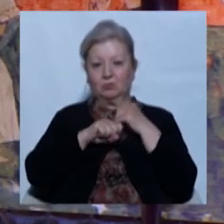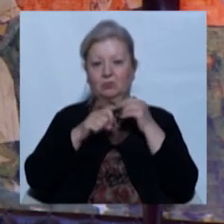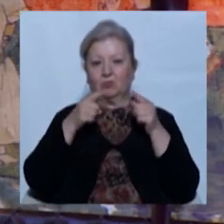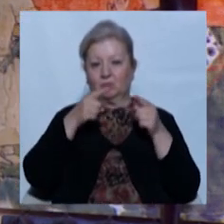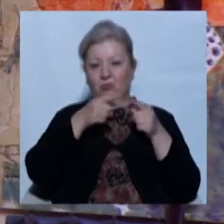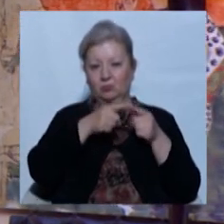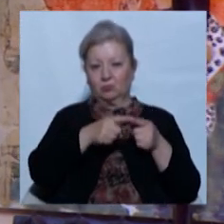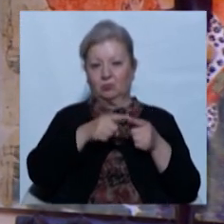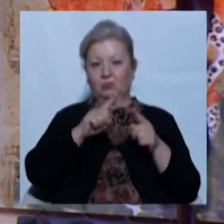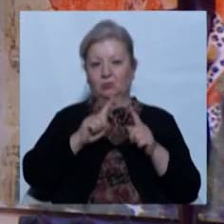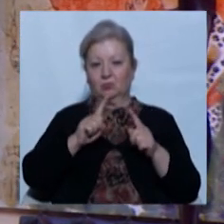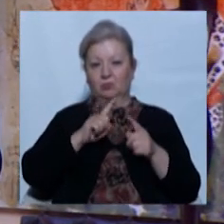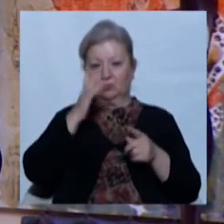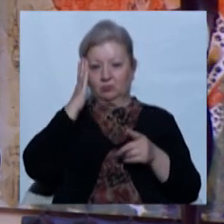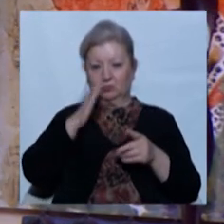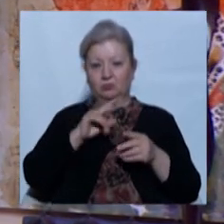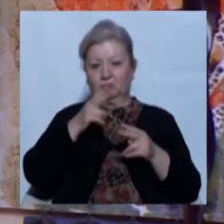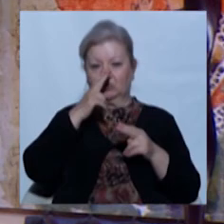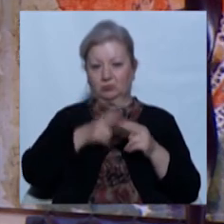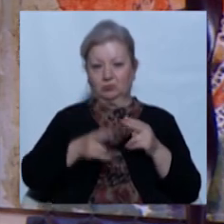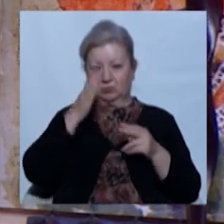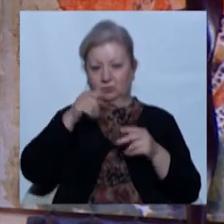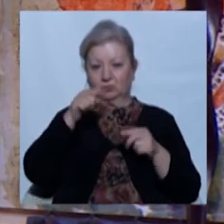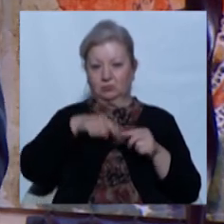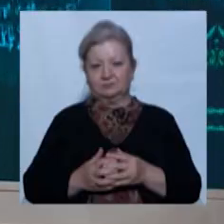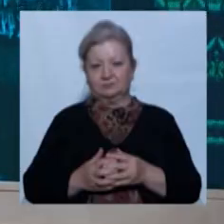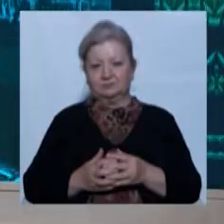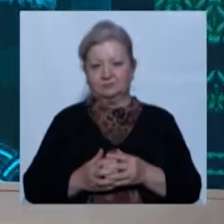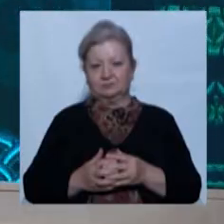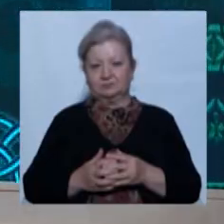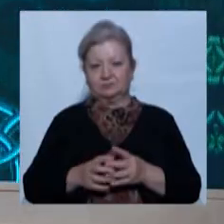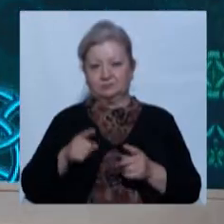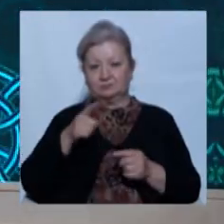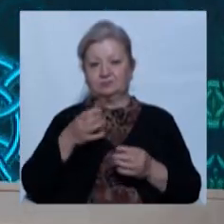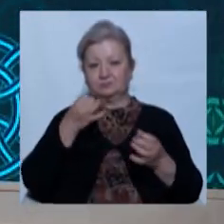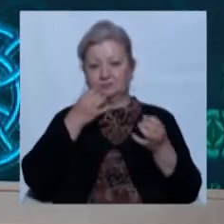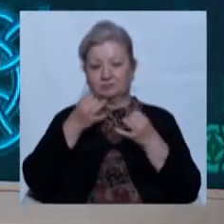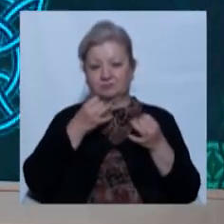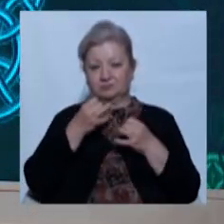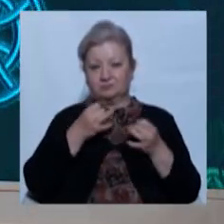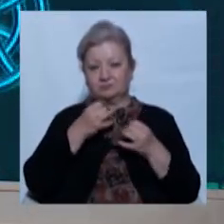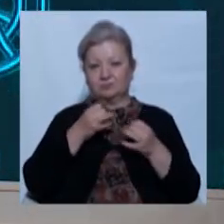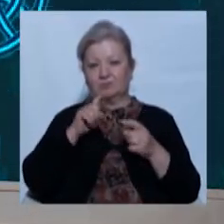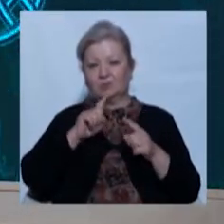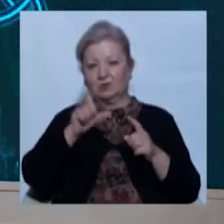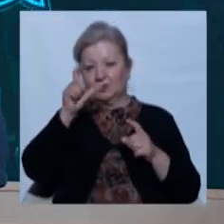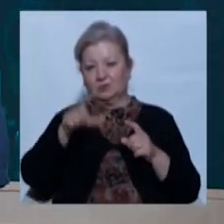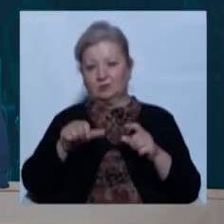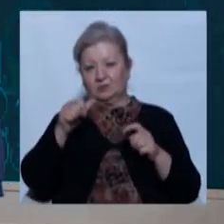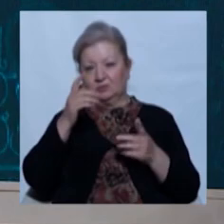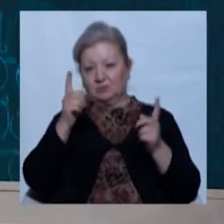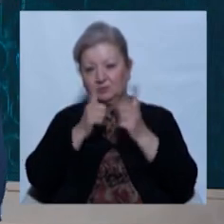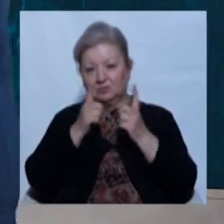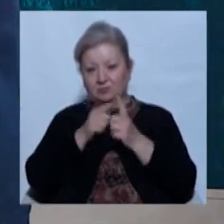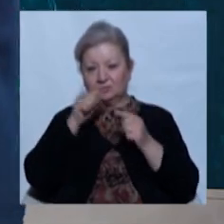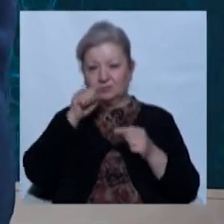კუთხეს, რომელსაც ჩვენ გავივლით და დავასრულებთ ჩვენს წლევან და მასალას და ვისაუბრეთ რა ტიპის ხალხ ხდებით